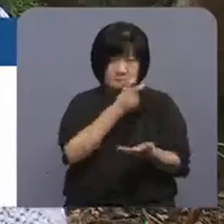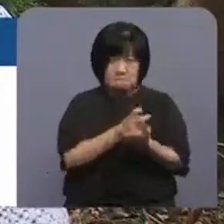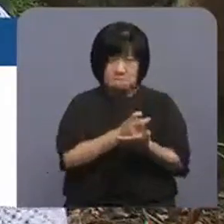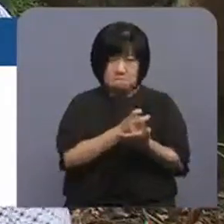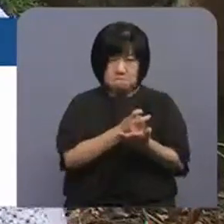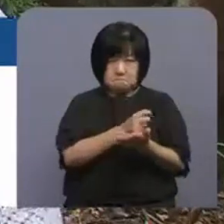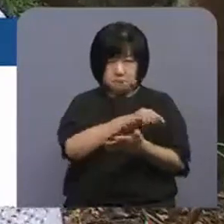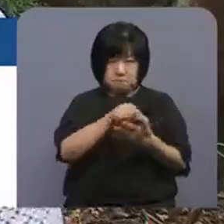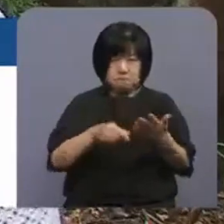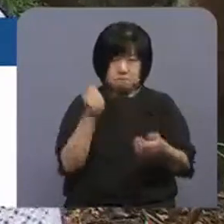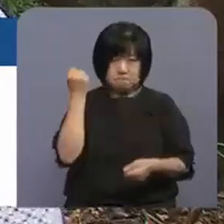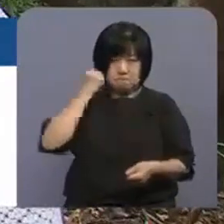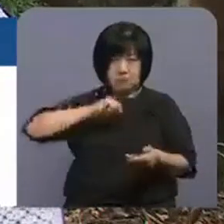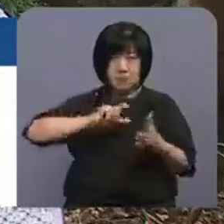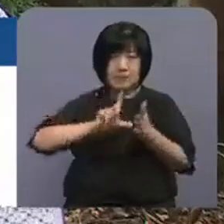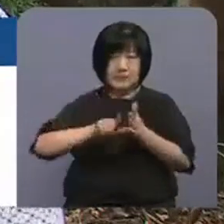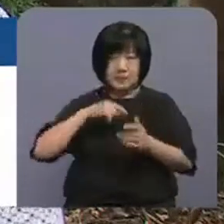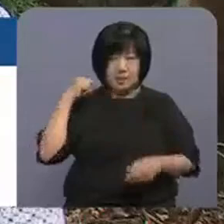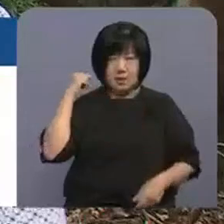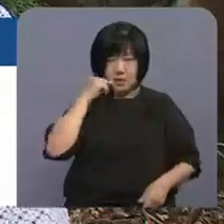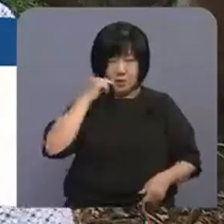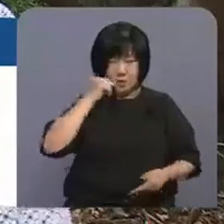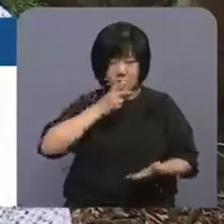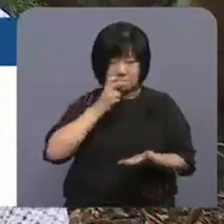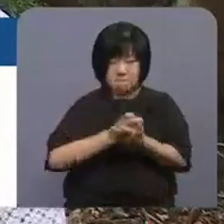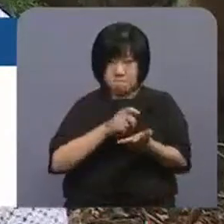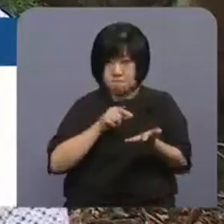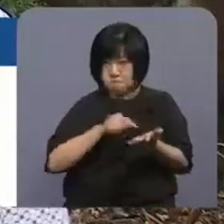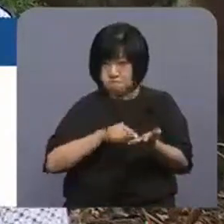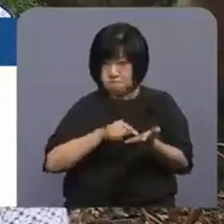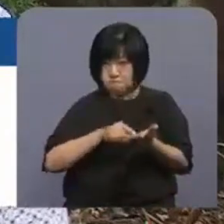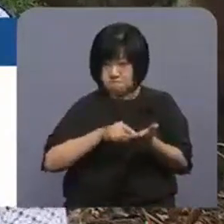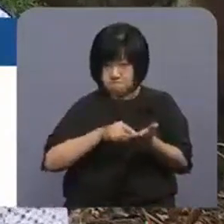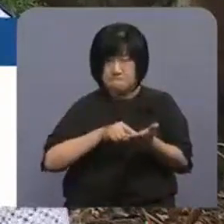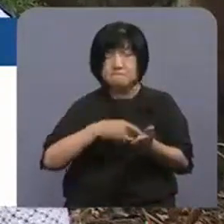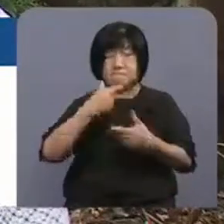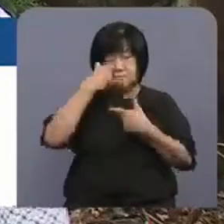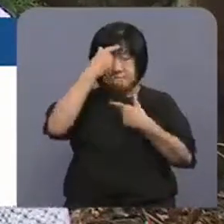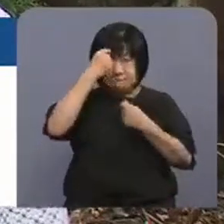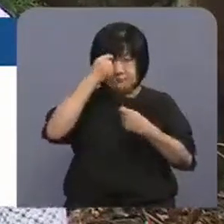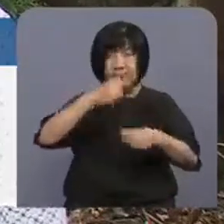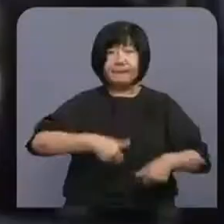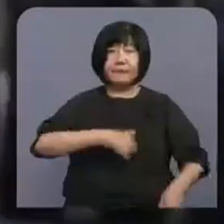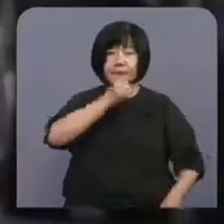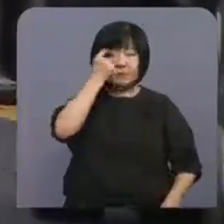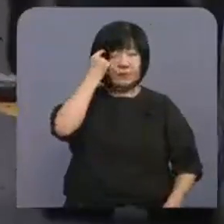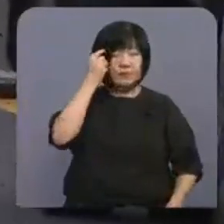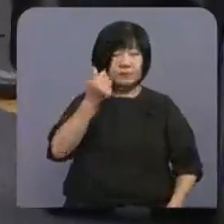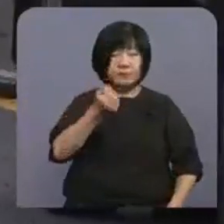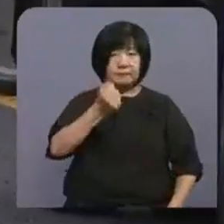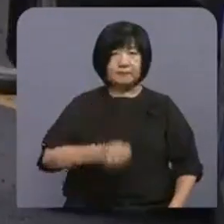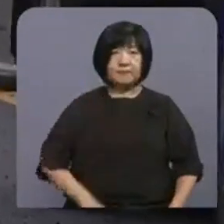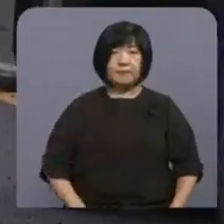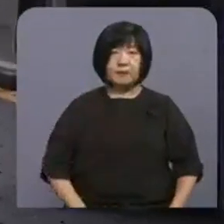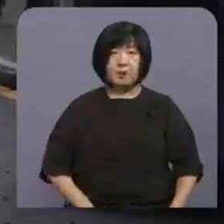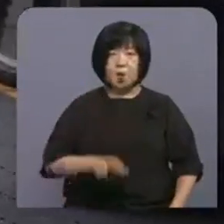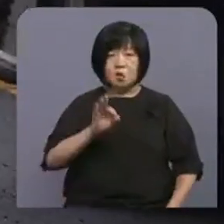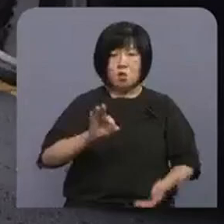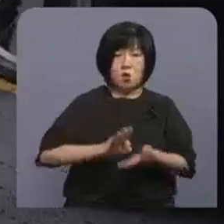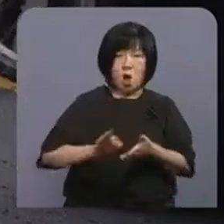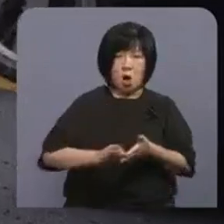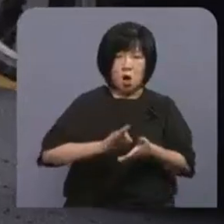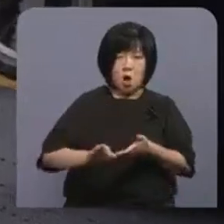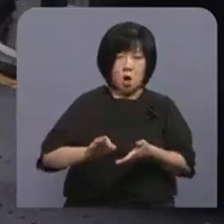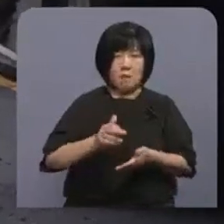거기에서 법규를 어겼을 때는 엄격한 법규의 잣대를 갖다 대는 게 필요하다고 생각됩니다. 돈은 돈대로